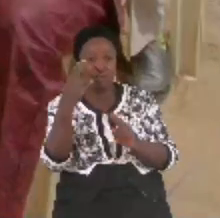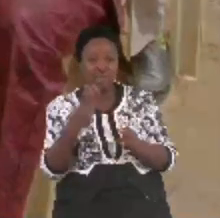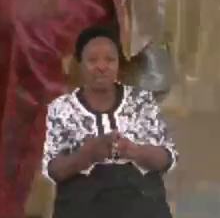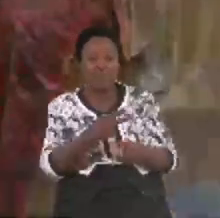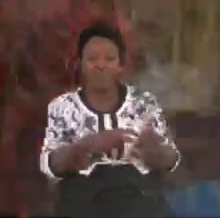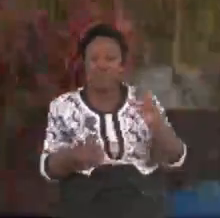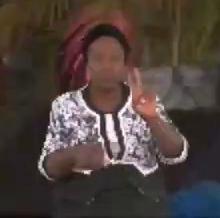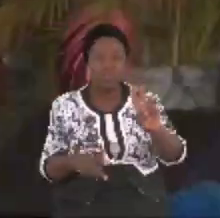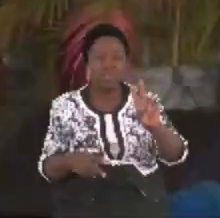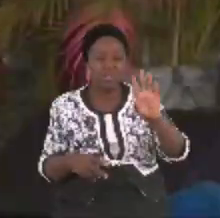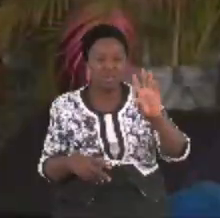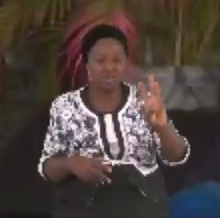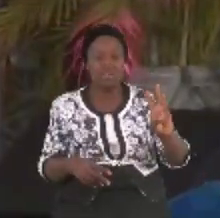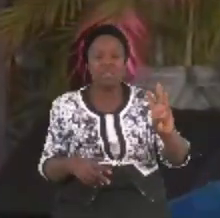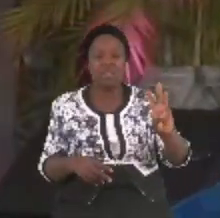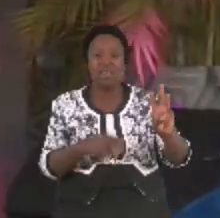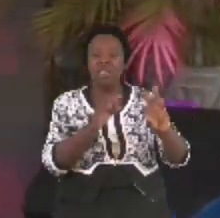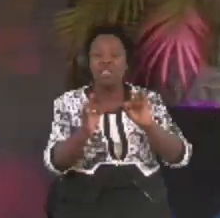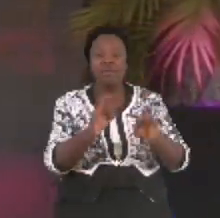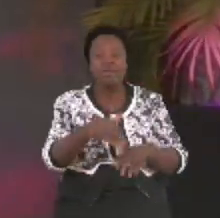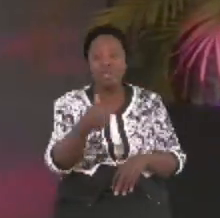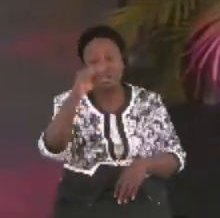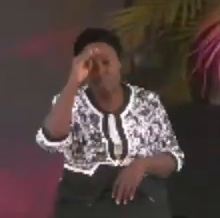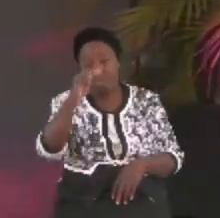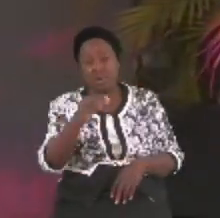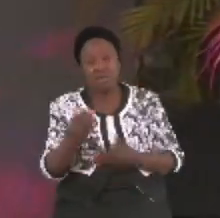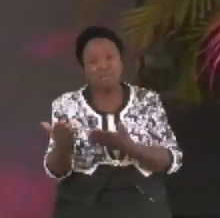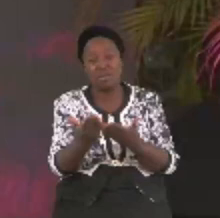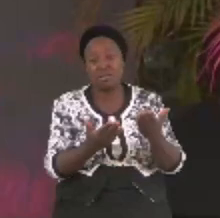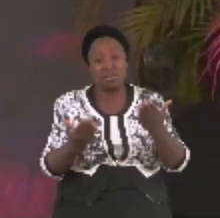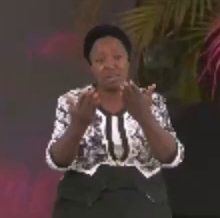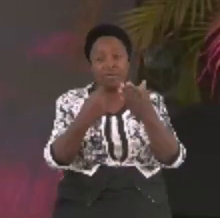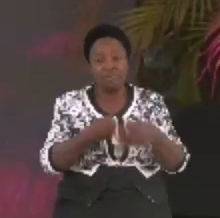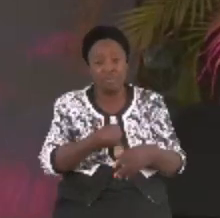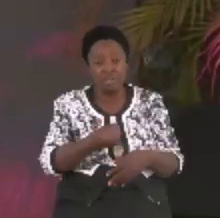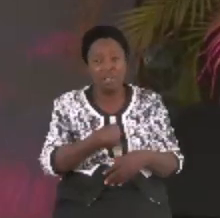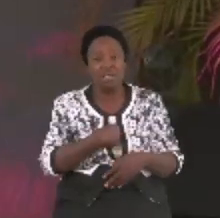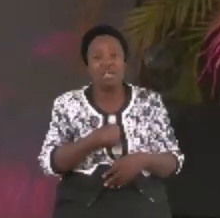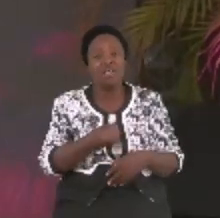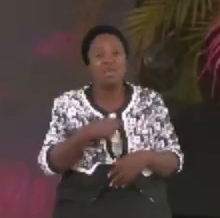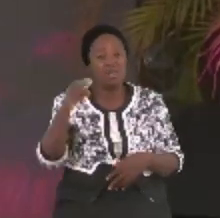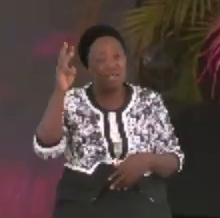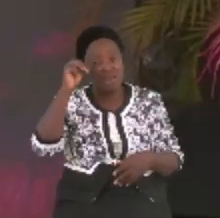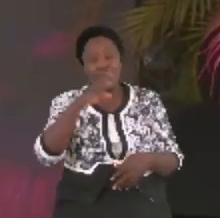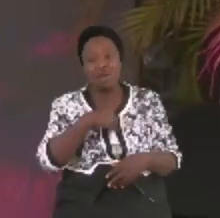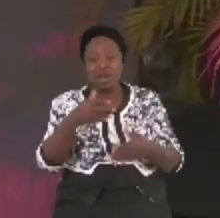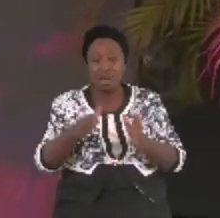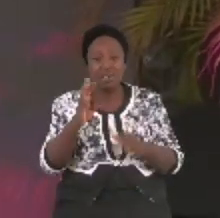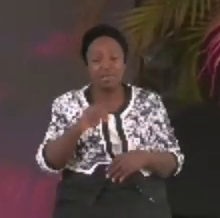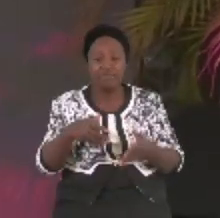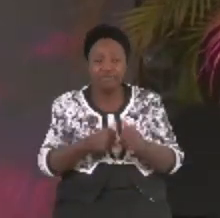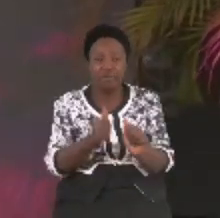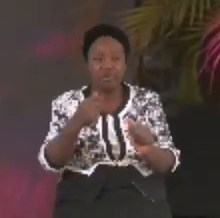Verset 26. Si quelqu'un me sert, qu'il me suive. Et là où je